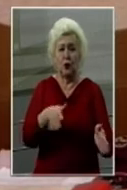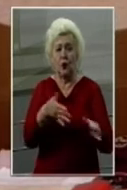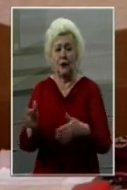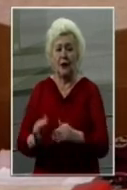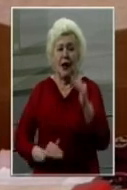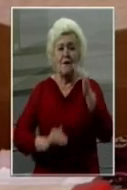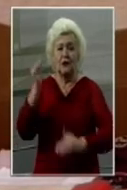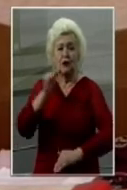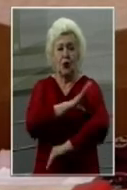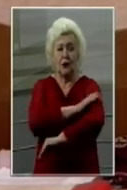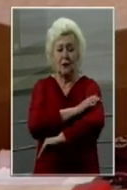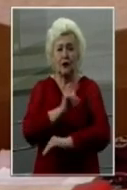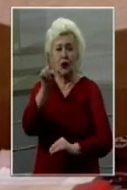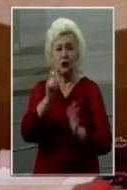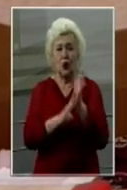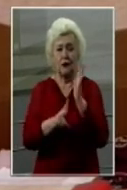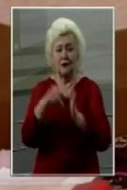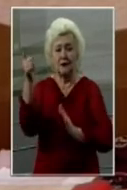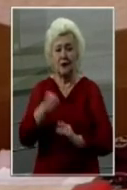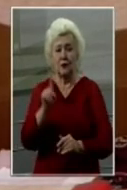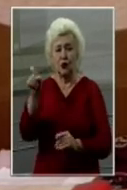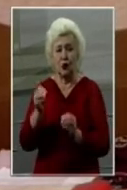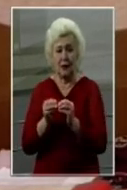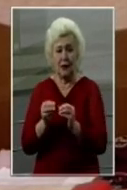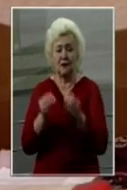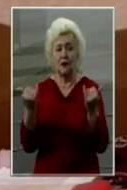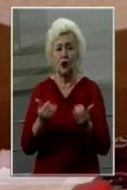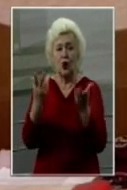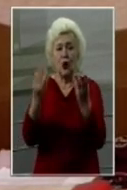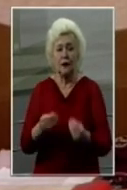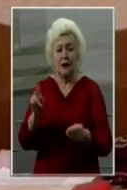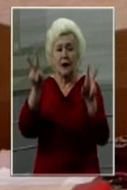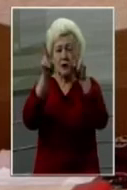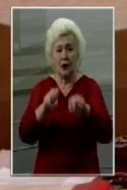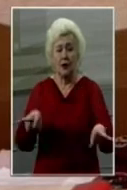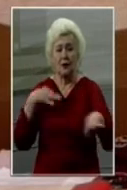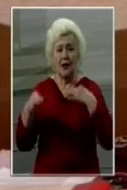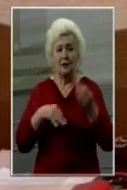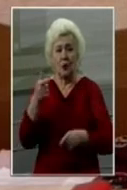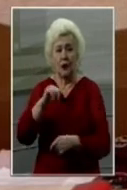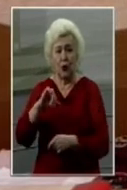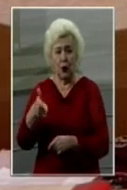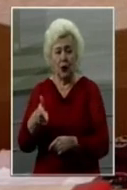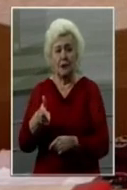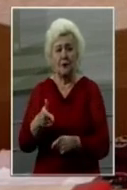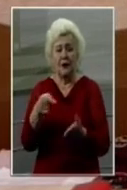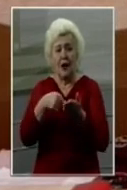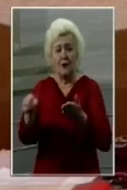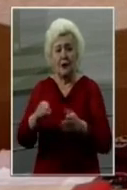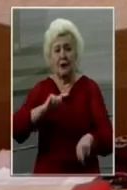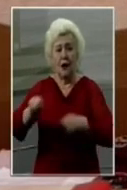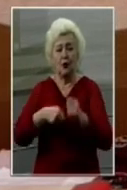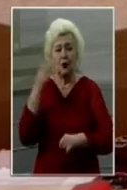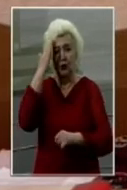високим артеріальним тиском 180 на 110. Цього ж дня його оглянув невропатолог. Для виключення порушення